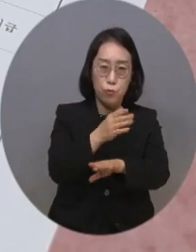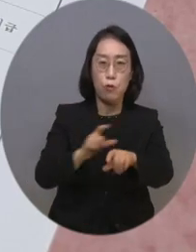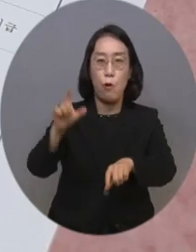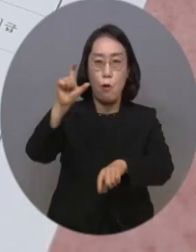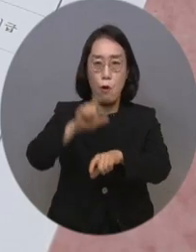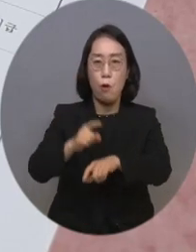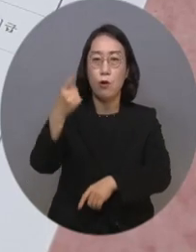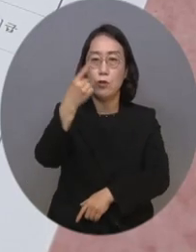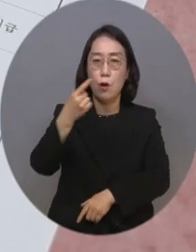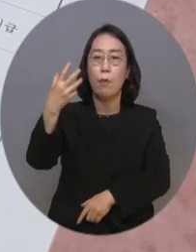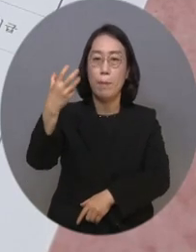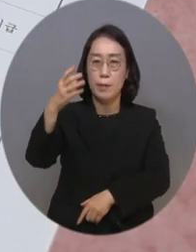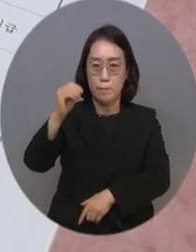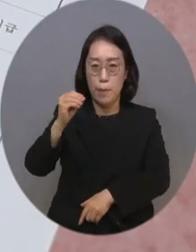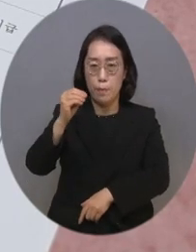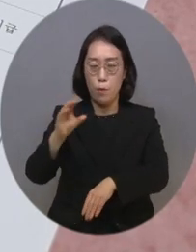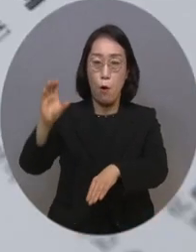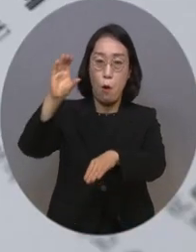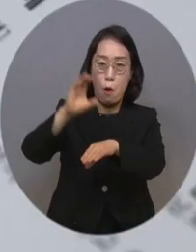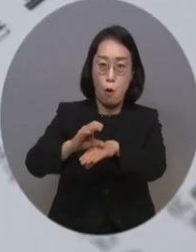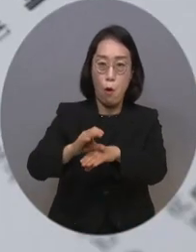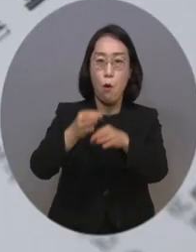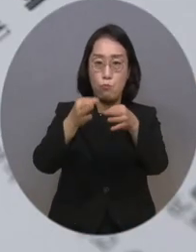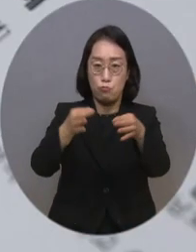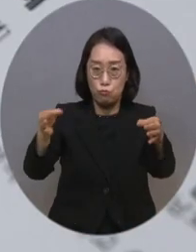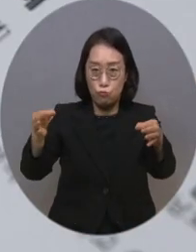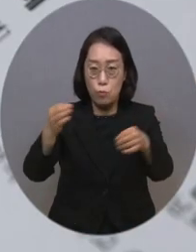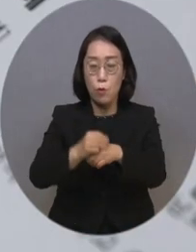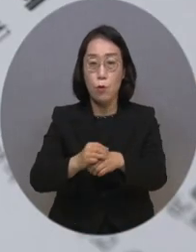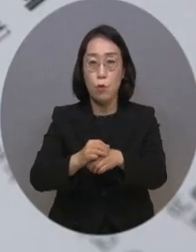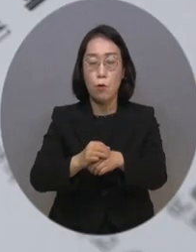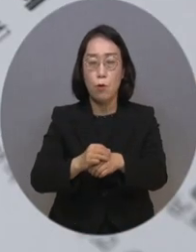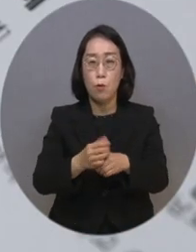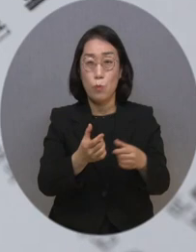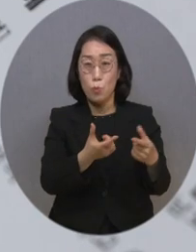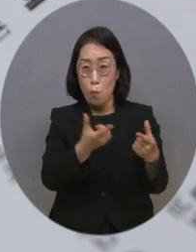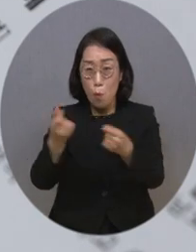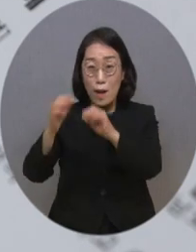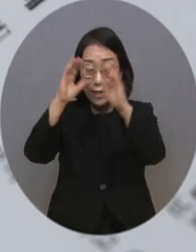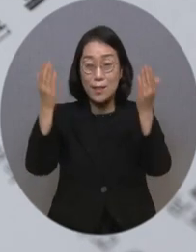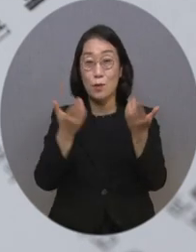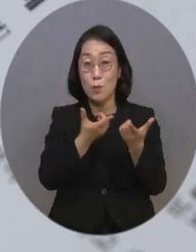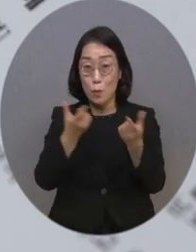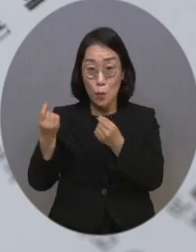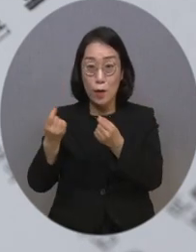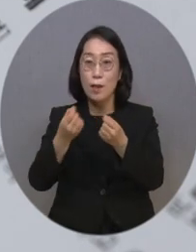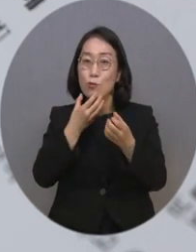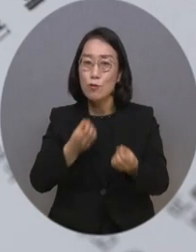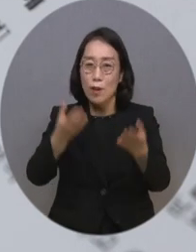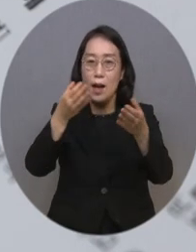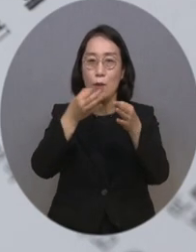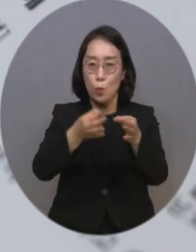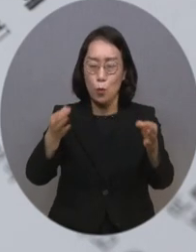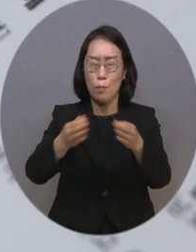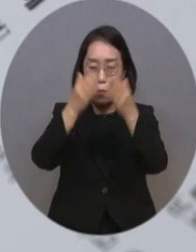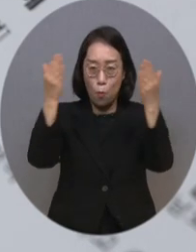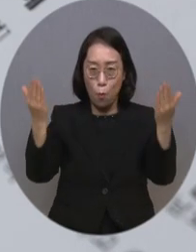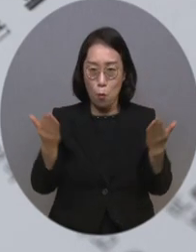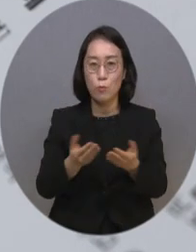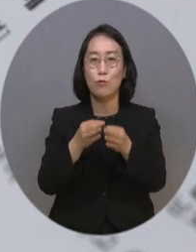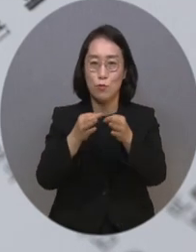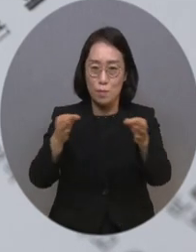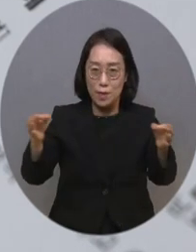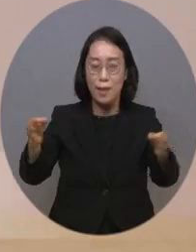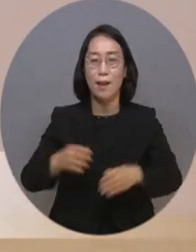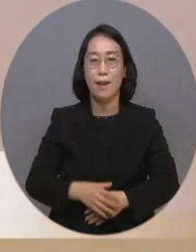올해부터는 1,080만 원으로 확대 지원하고 셋째아 이상에게만 지원했던 돌맞이 축하금 지급은 모든 출생아로